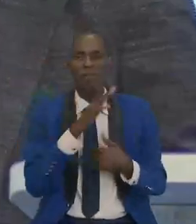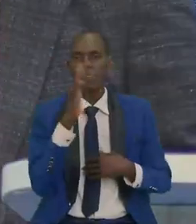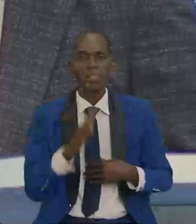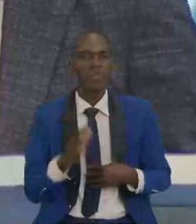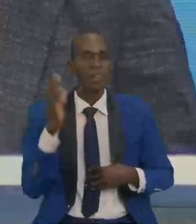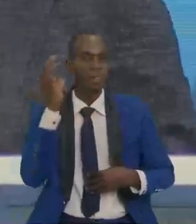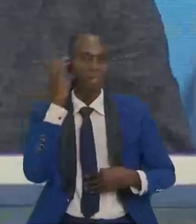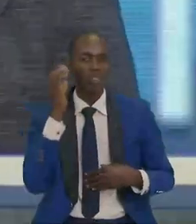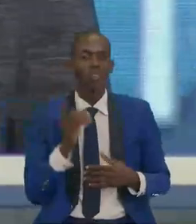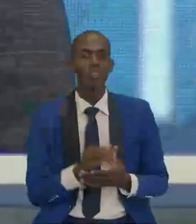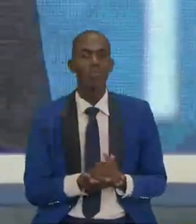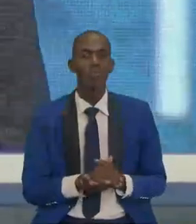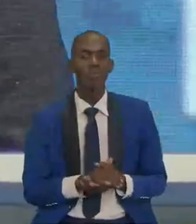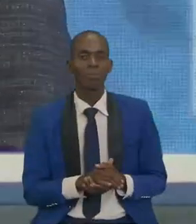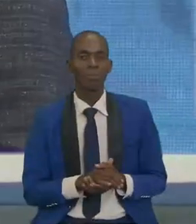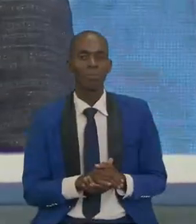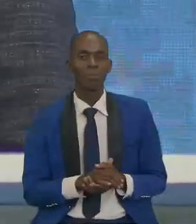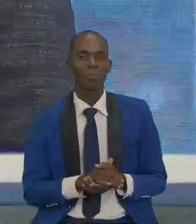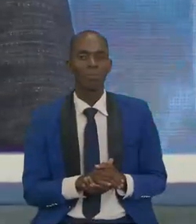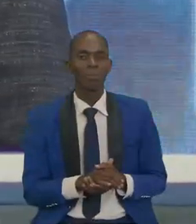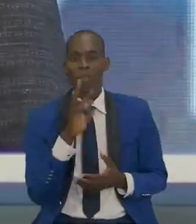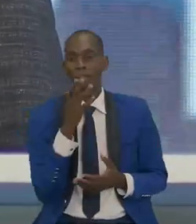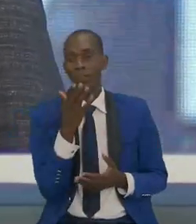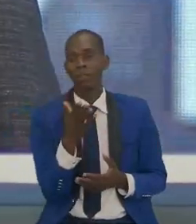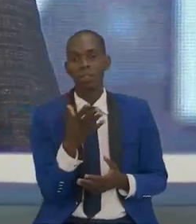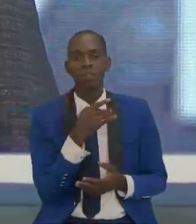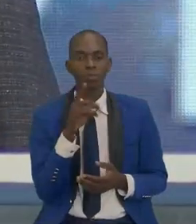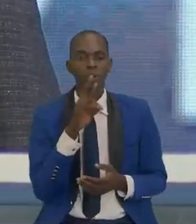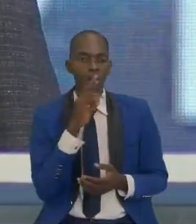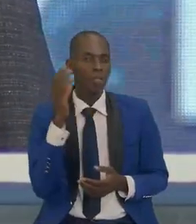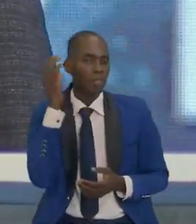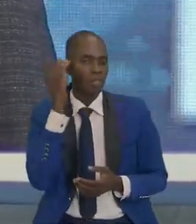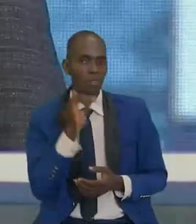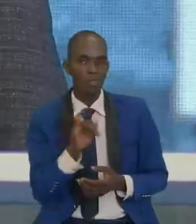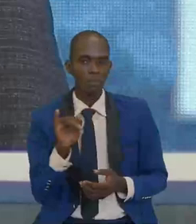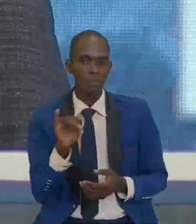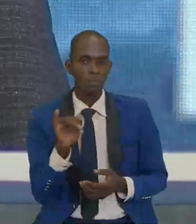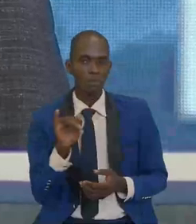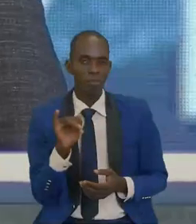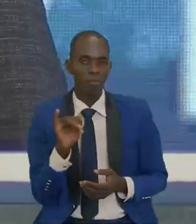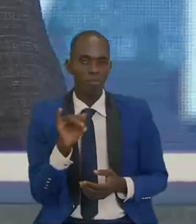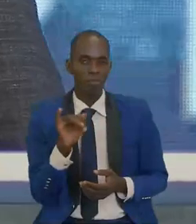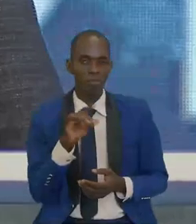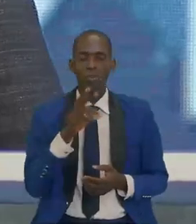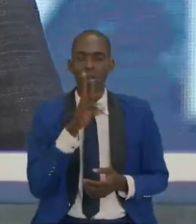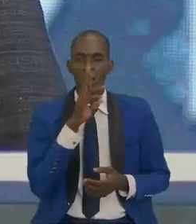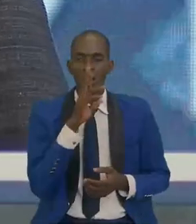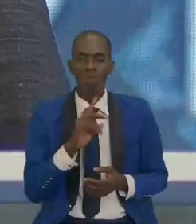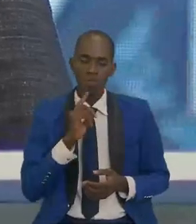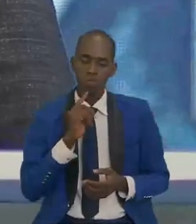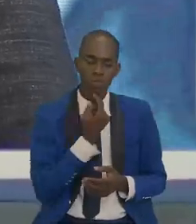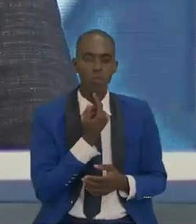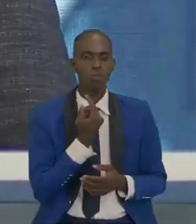à lui il sera donné ce que les oreilles n'ont jamais entendu. Vous êtes là, vous